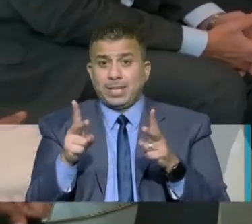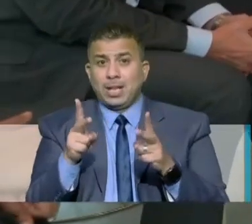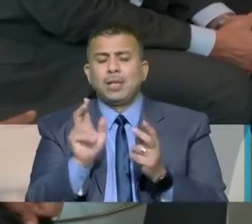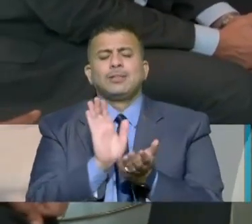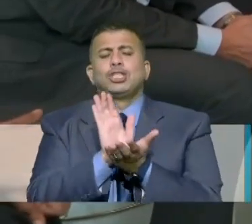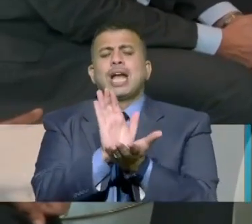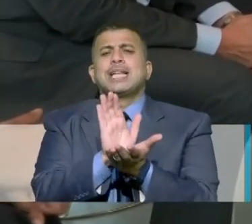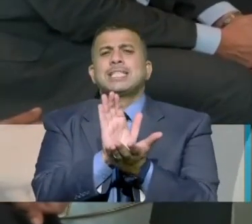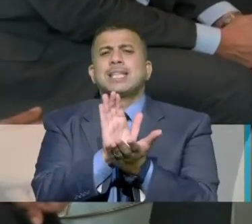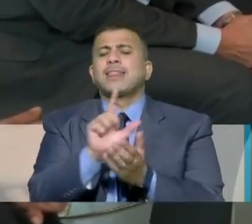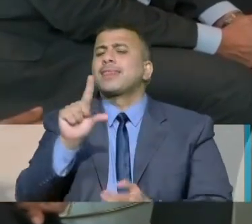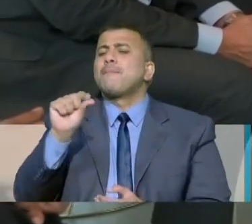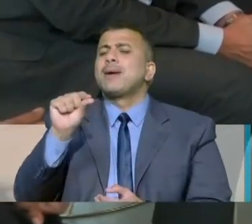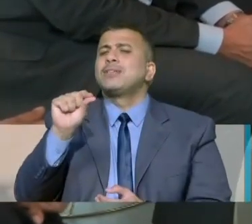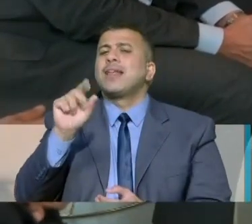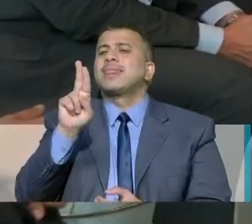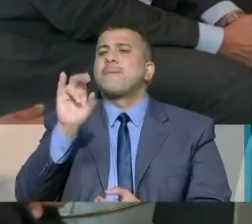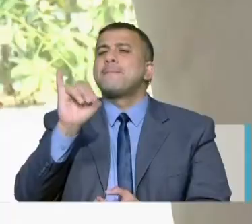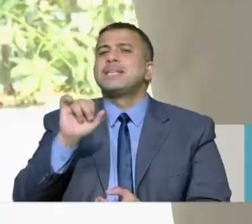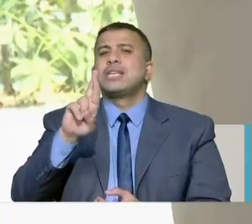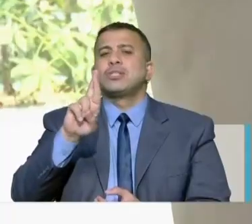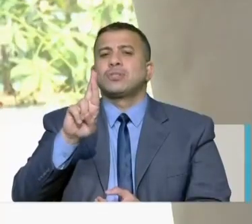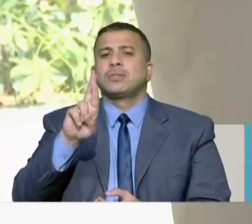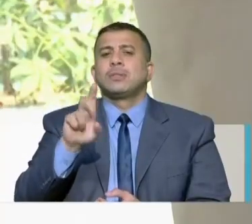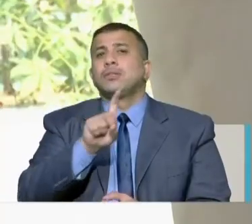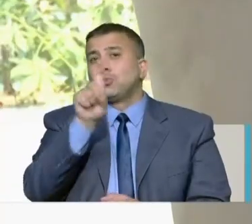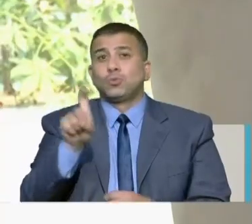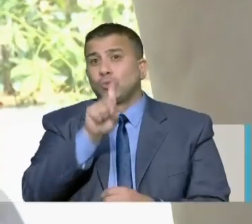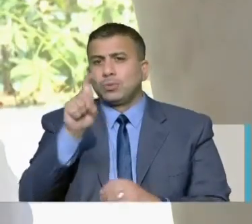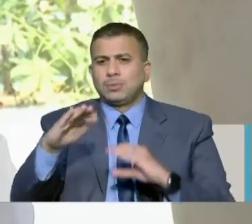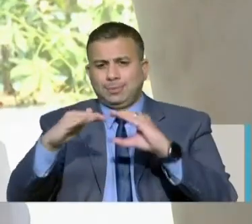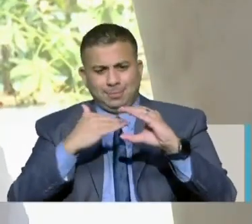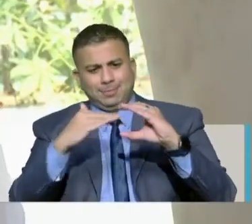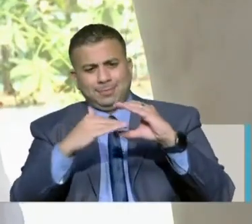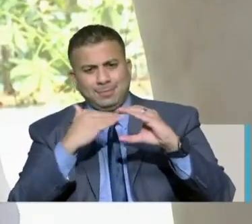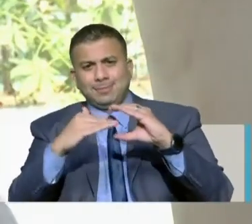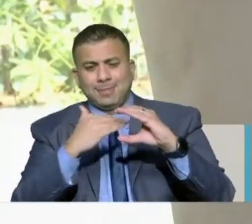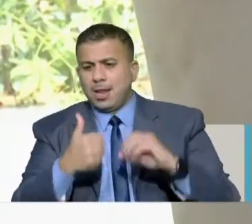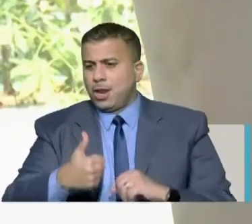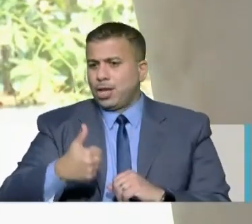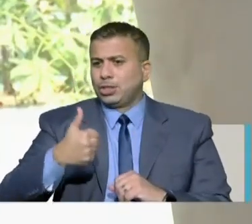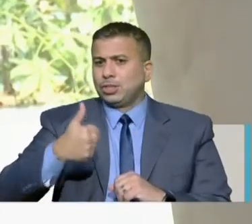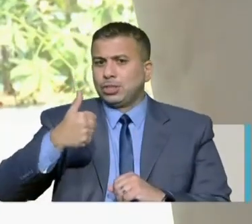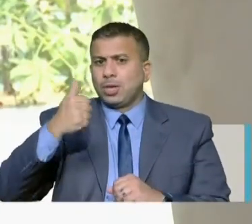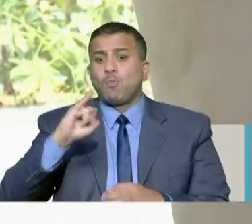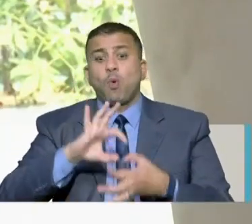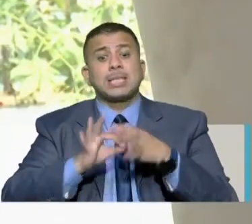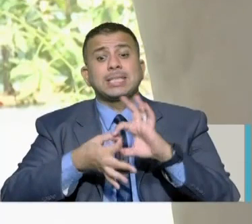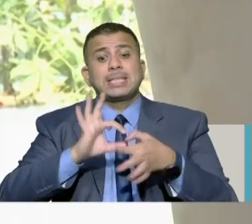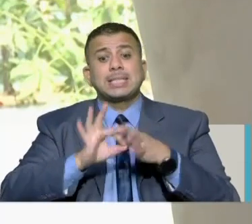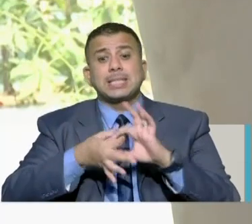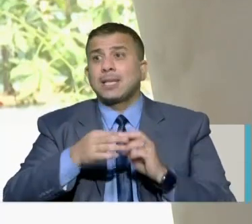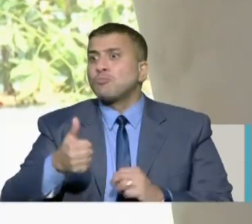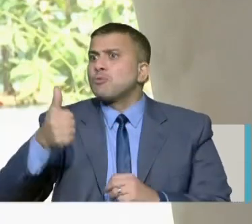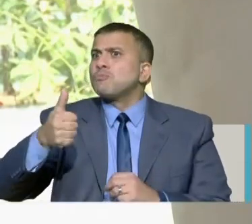التميز المؤسسي تميز اتيني اسئله كثيره احيانا عن سر بعض النجاحات او نجاحات المؤسسات